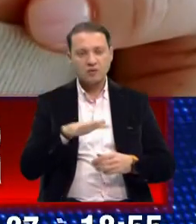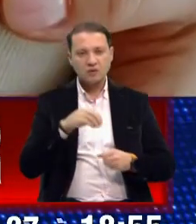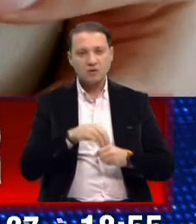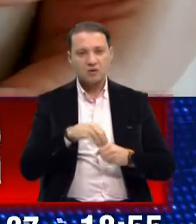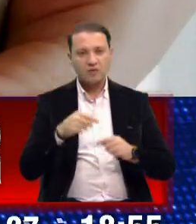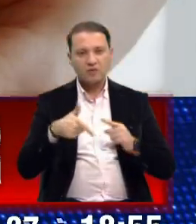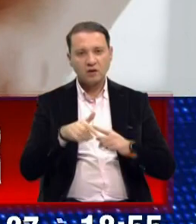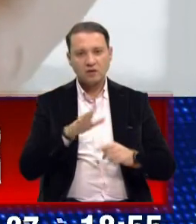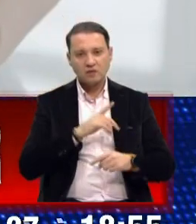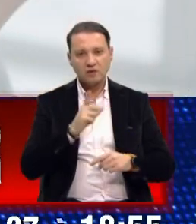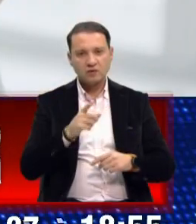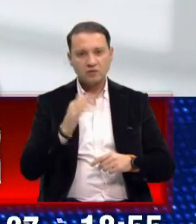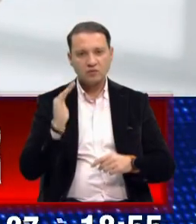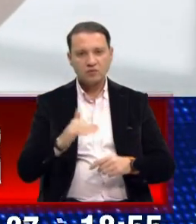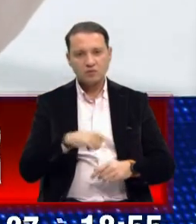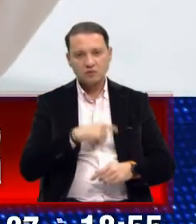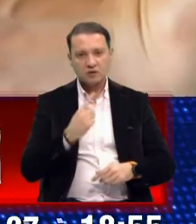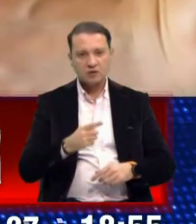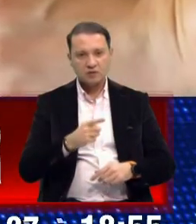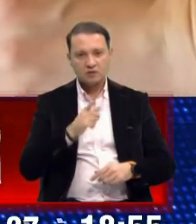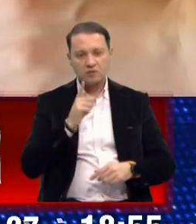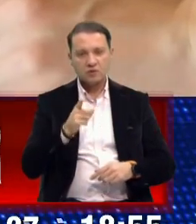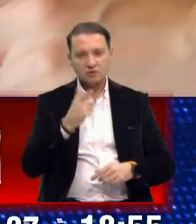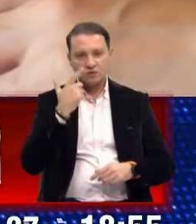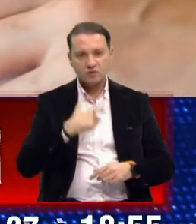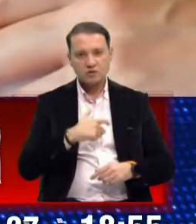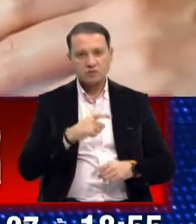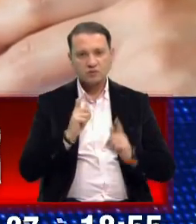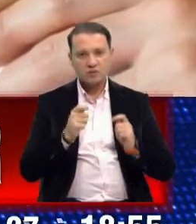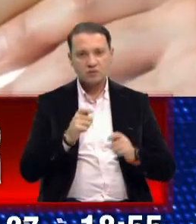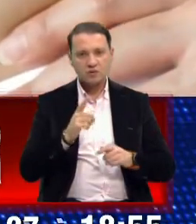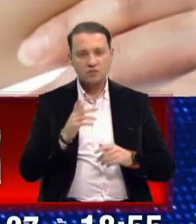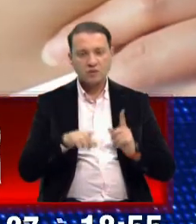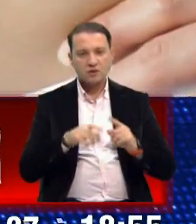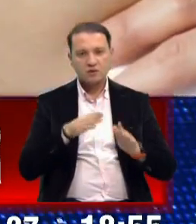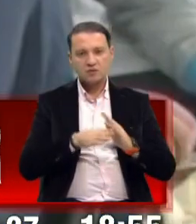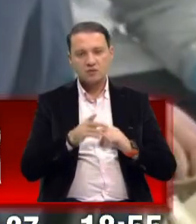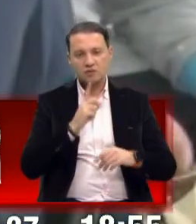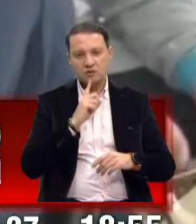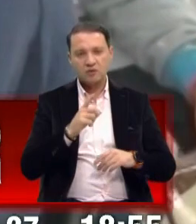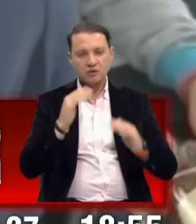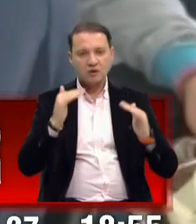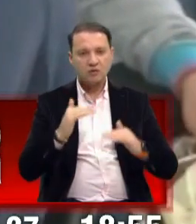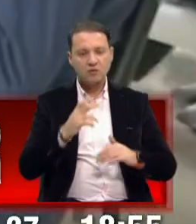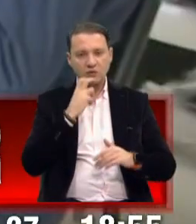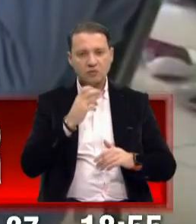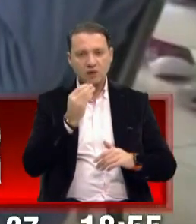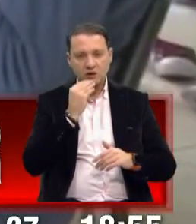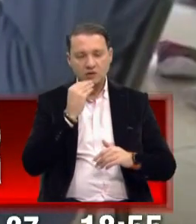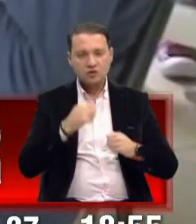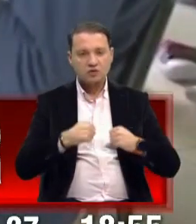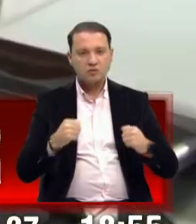fitalat var aslında düşük miktarlarda Bunlar vücudumuza mecburen bazen giriyor raf ömrü uzun gıdalar